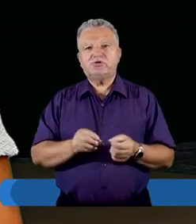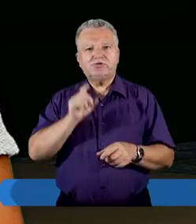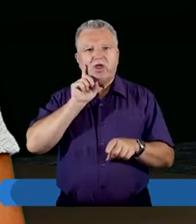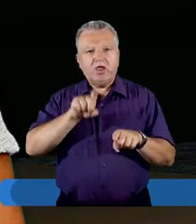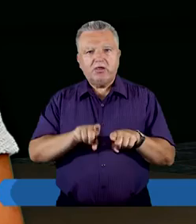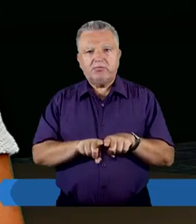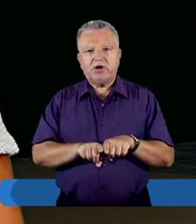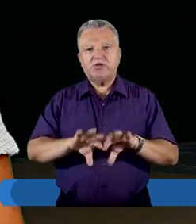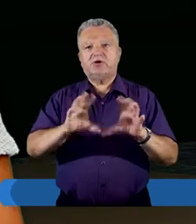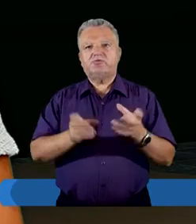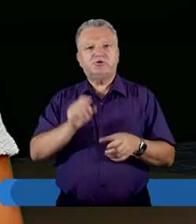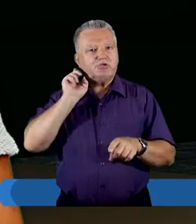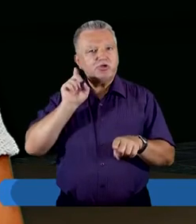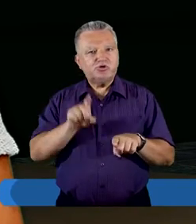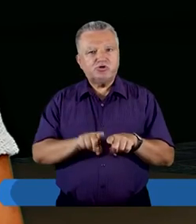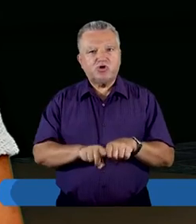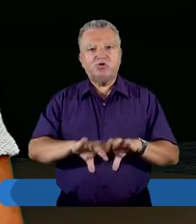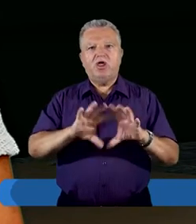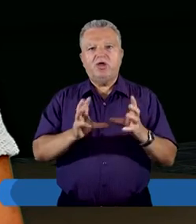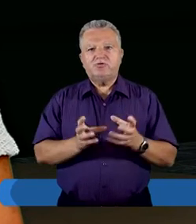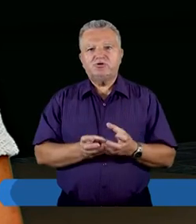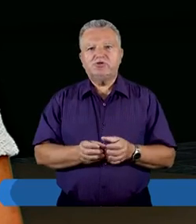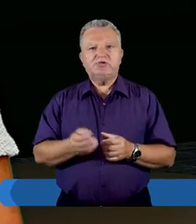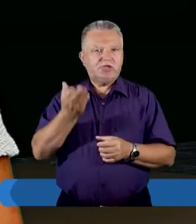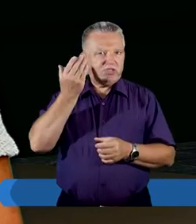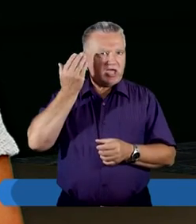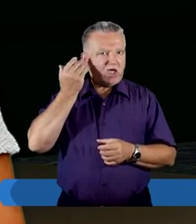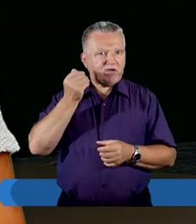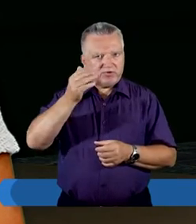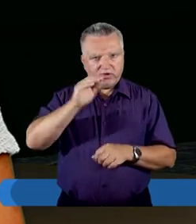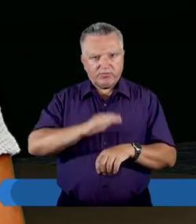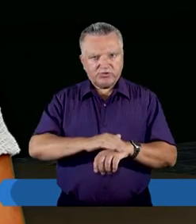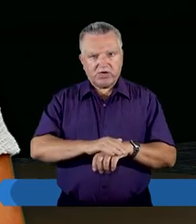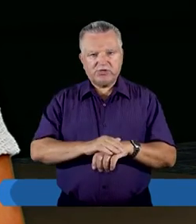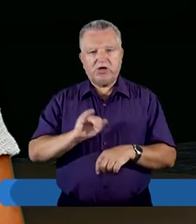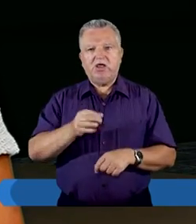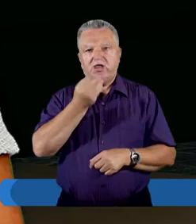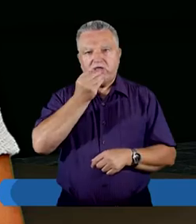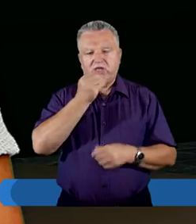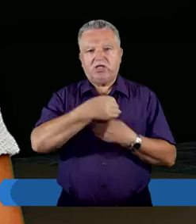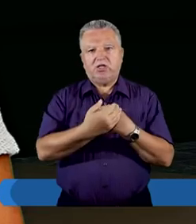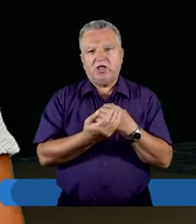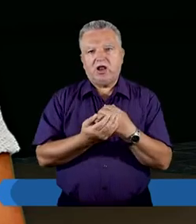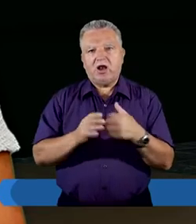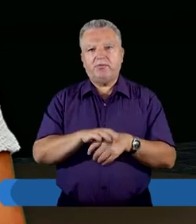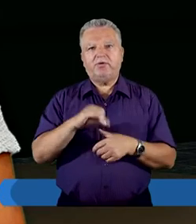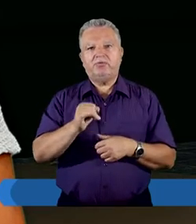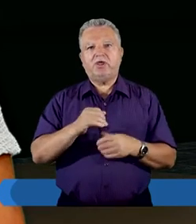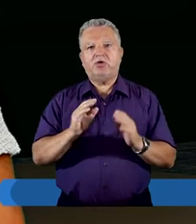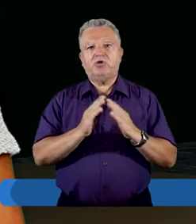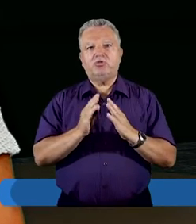bracia, wszystkie jego siostry i wszyscy jego dawni znajomi i jedli z nim chleb w jego domu